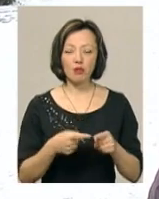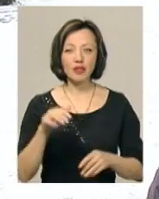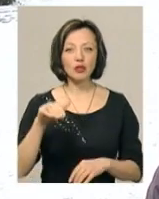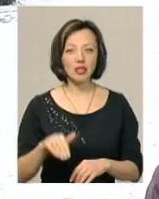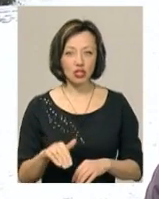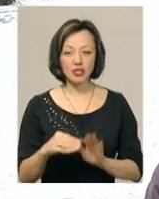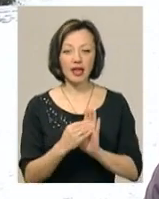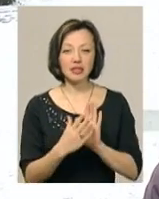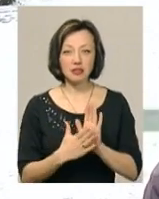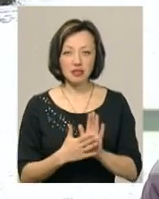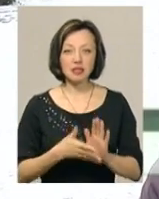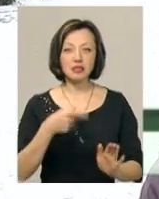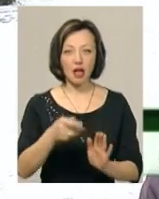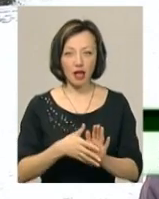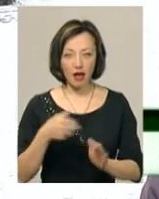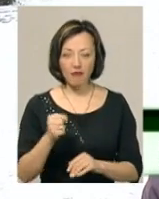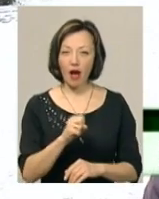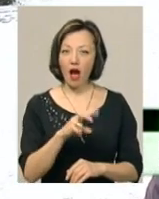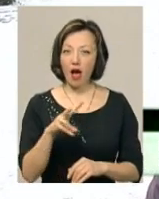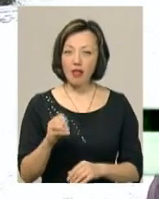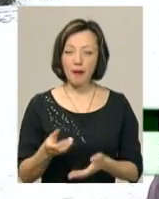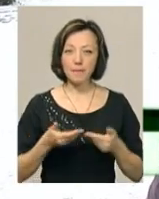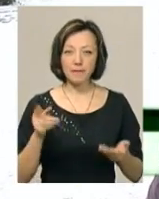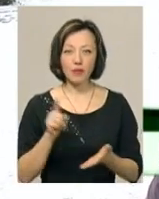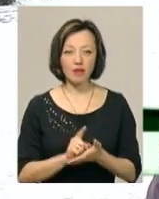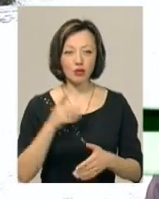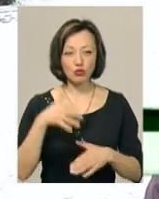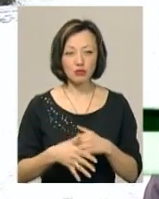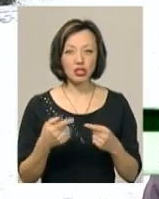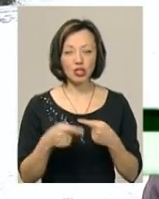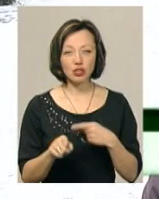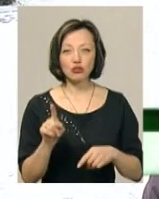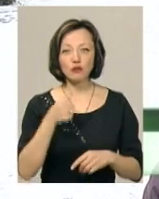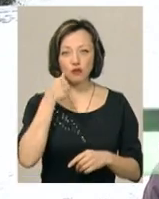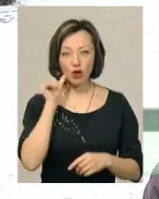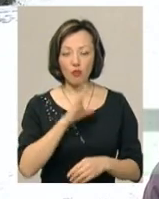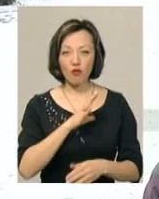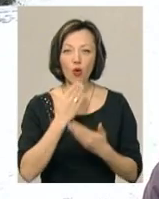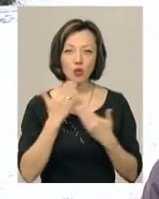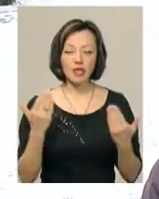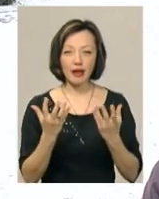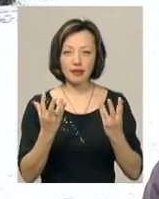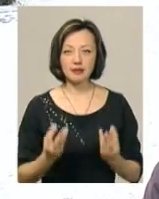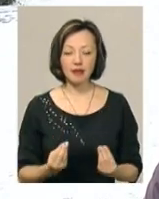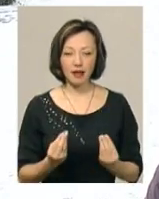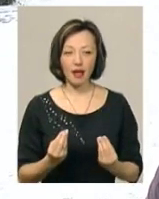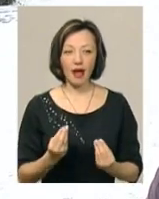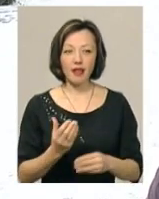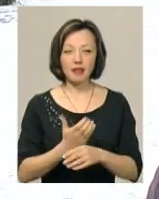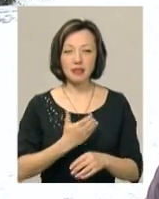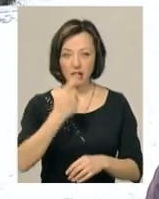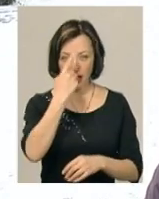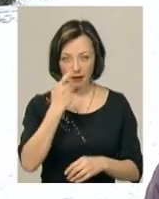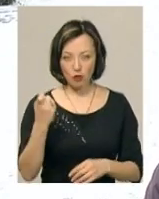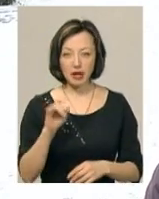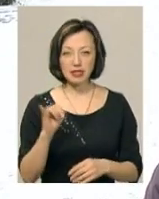тисяч реєстраційних заяв, але ми ще повинні розуміти інше, що вчора був останній день надсилання інформації,